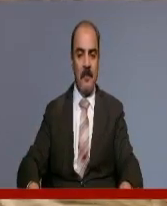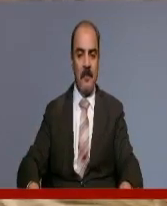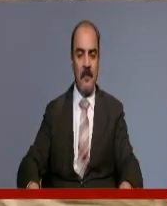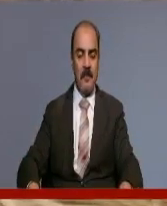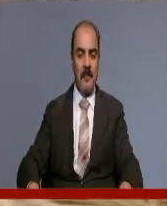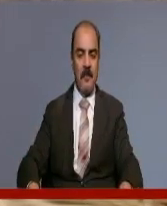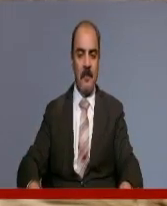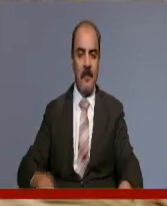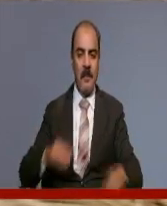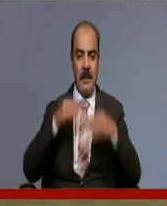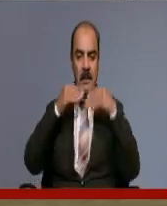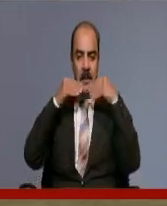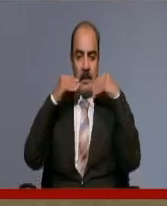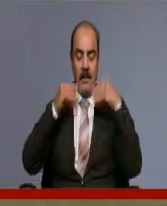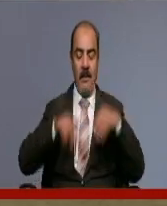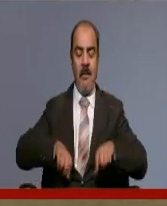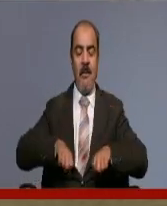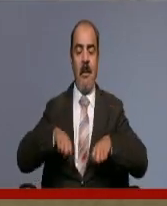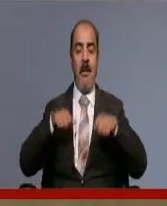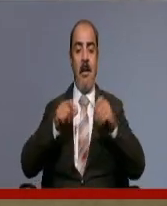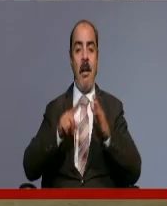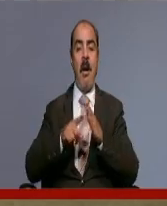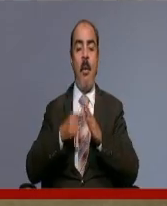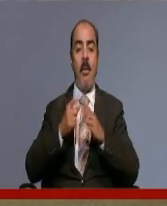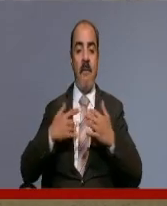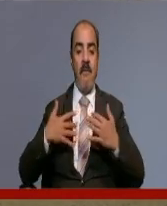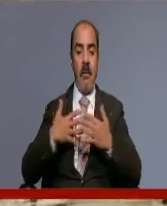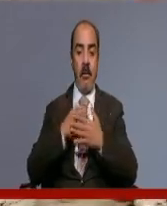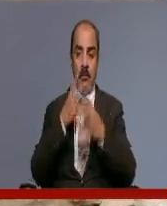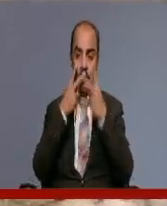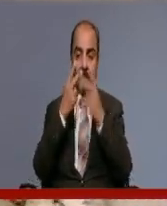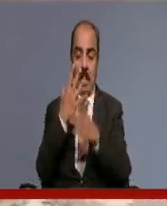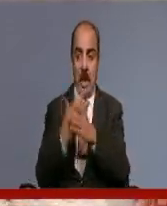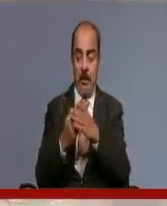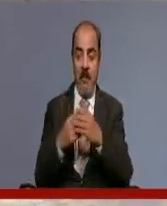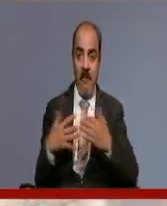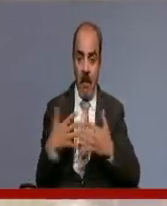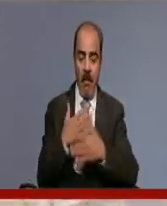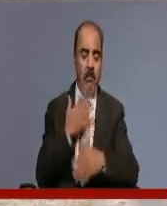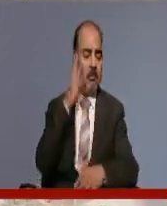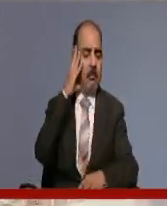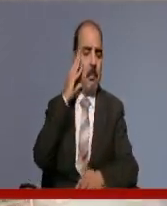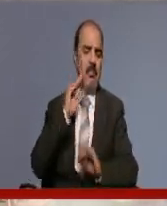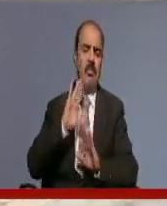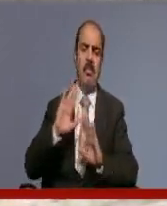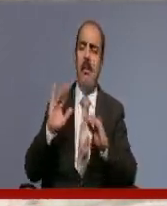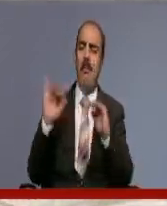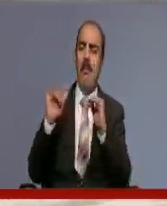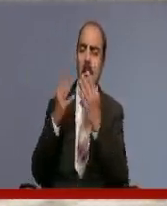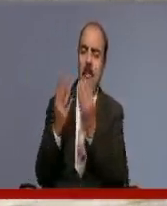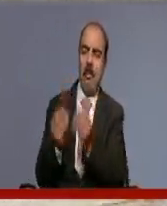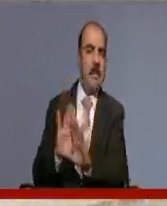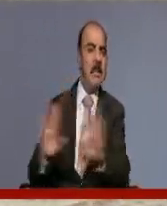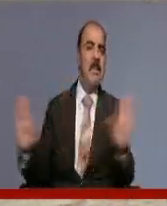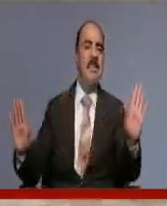ضحكتهم بالدنيا عندي اول حاجه تفرحني اللي انا اشوف ضحكه ولادي ان انا اشوفهم مستريحين